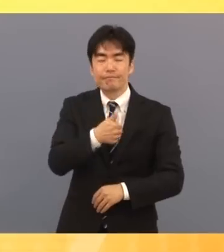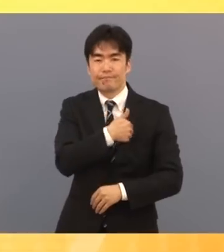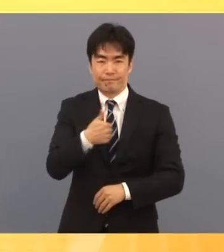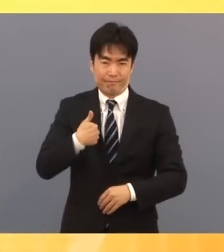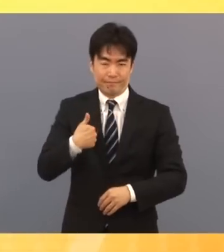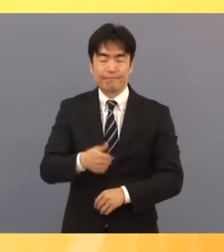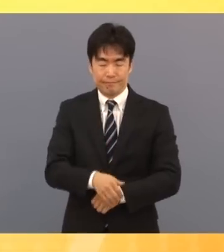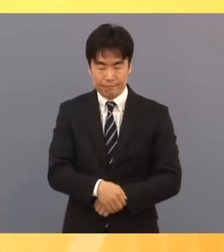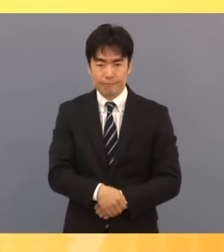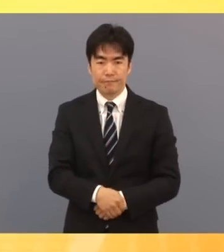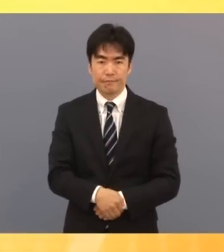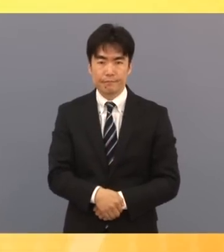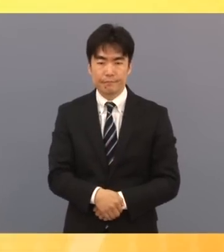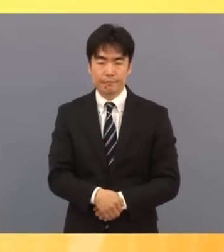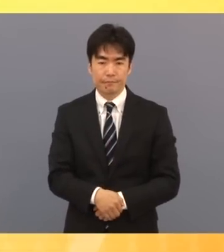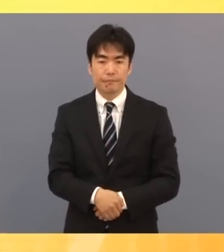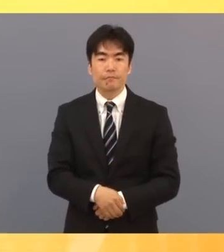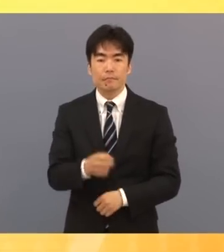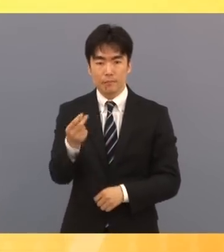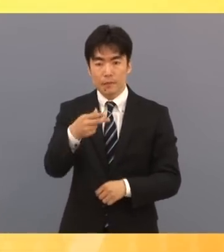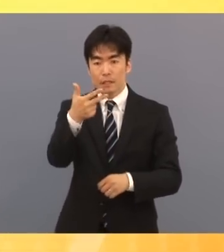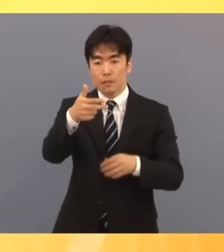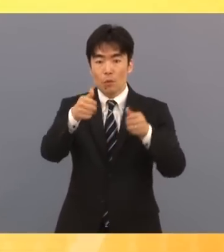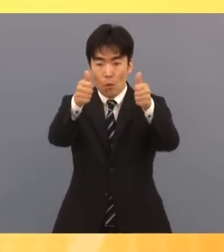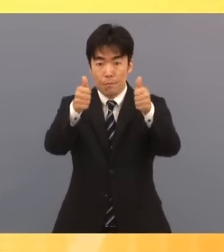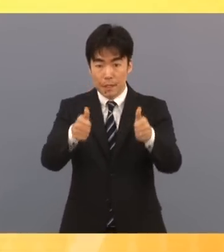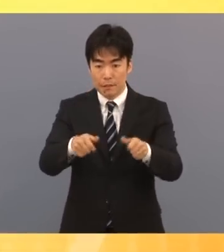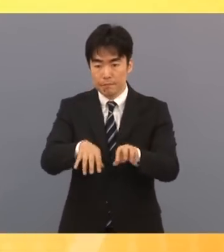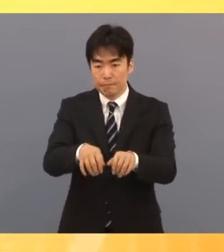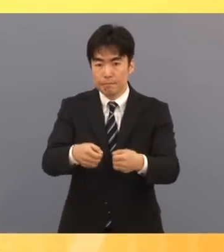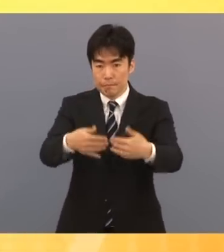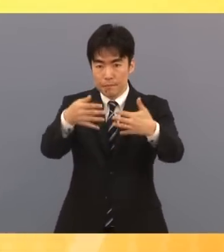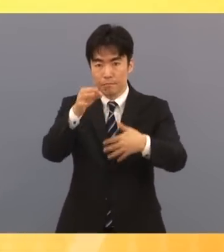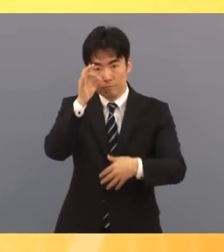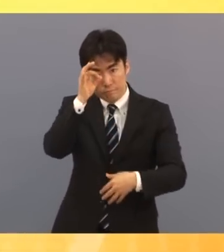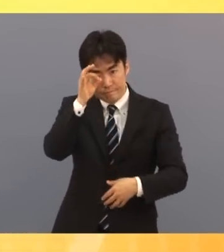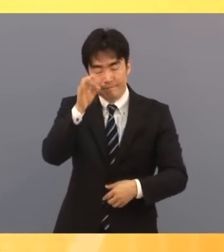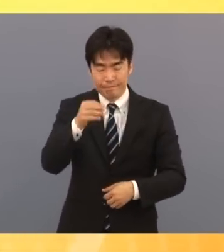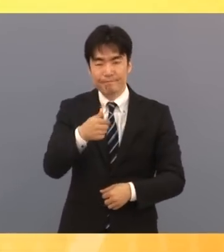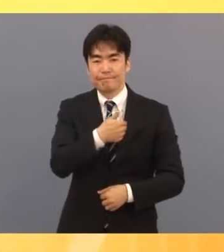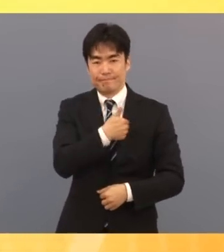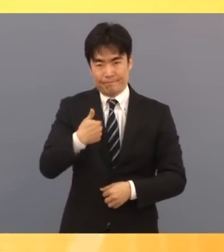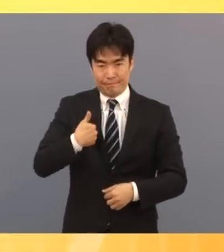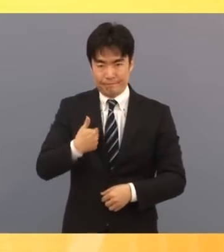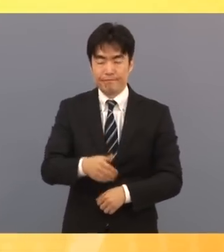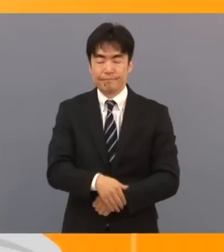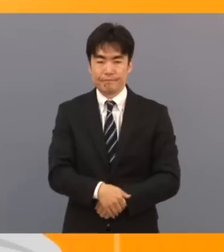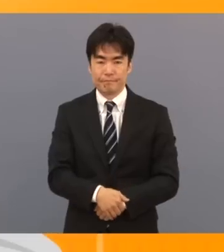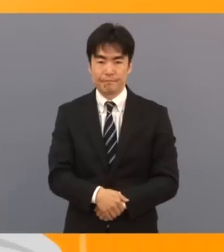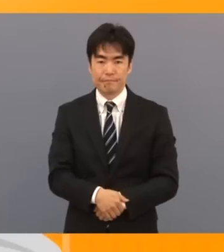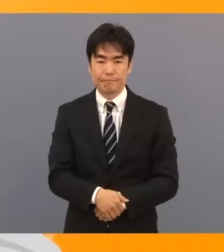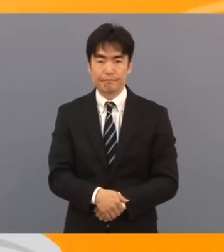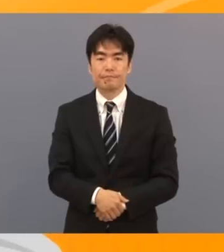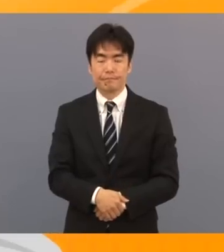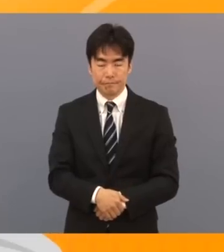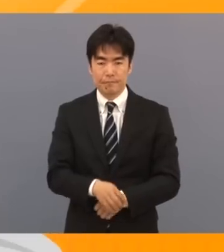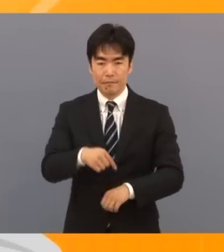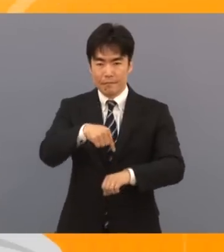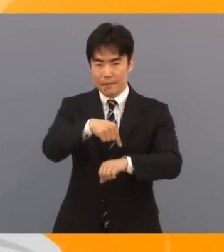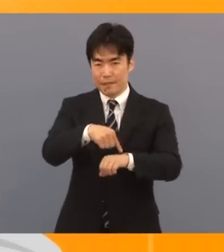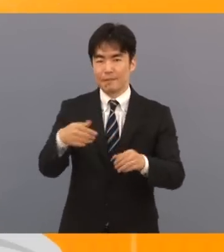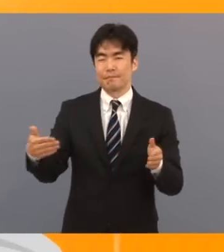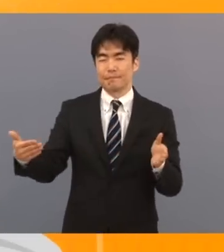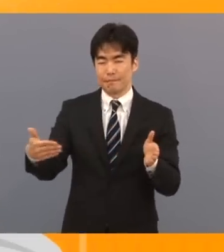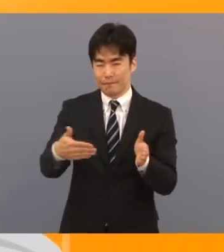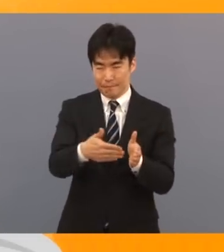し出ししています。また市のホームページからもご覧いただけます。ではそろそろお